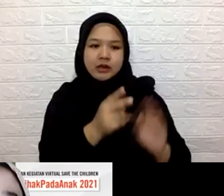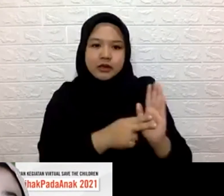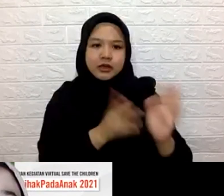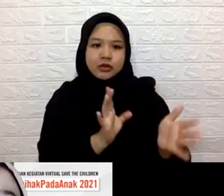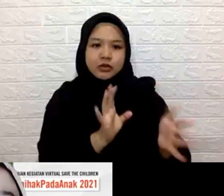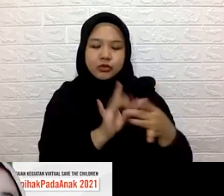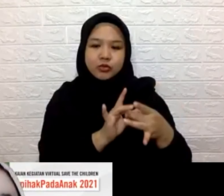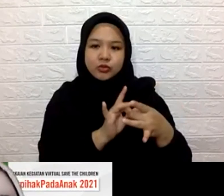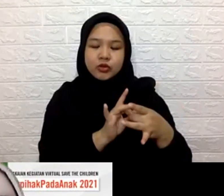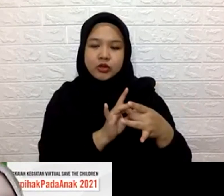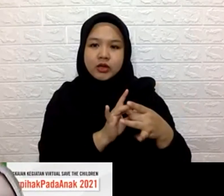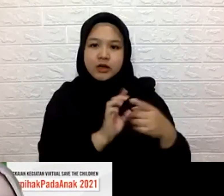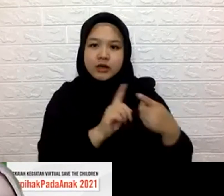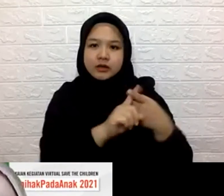bahwa